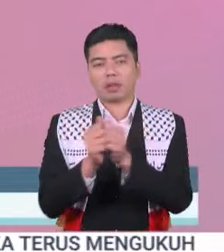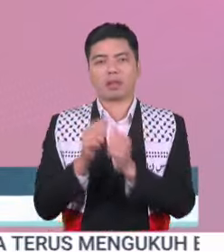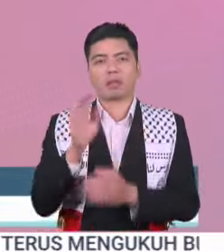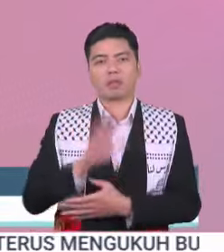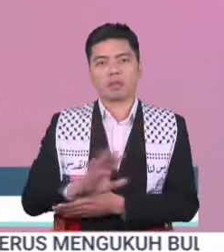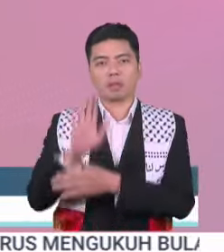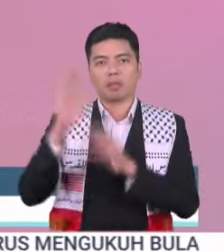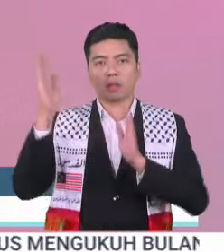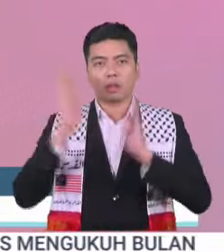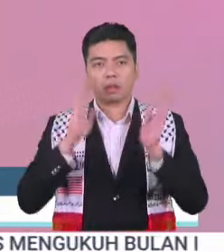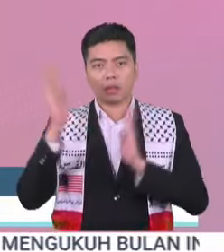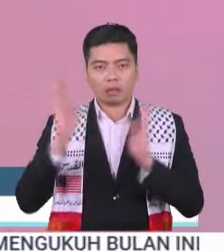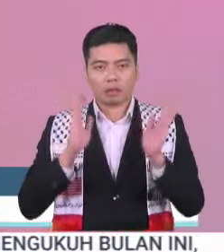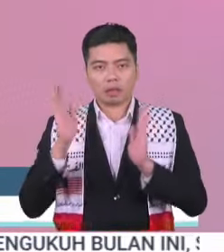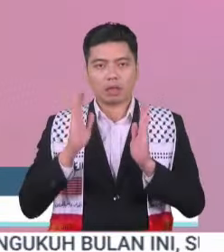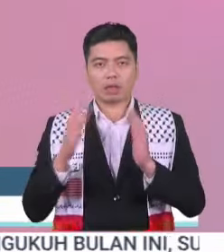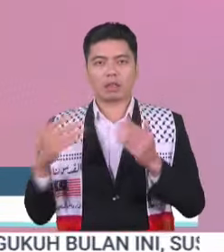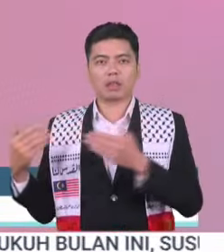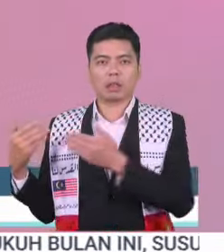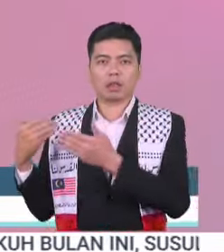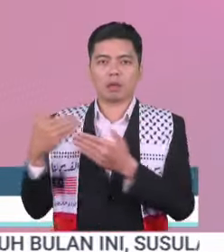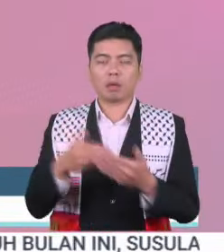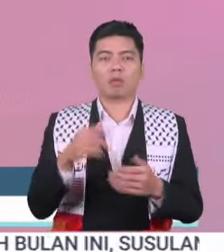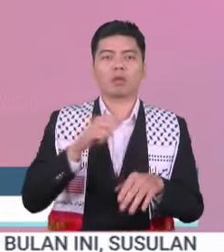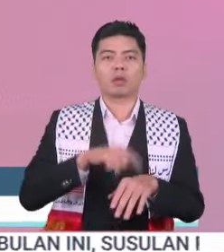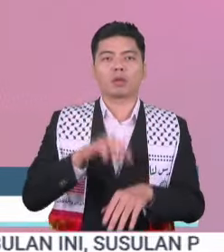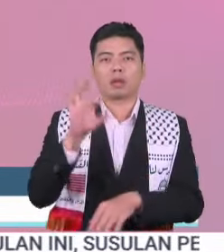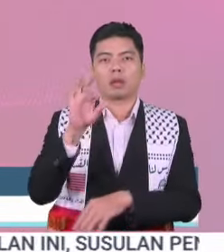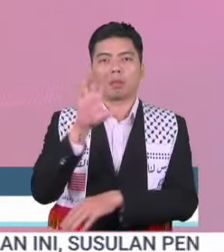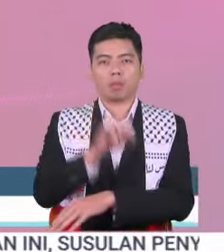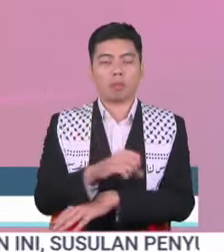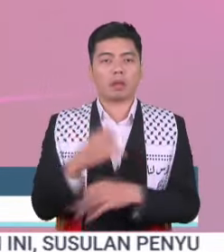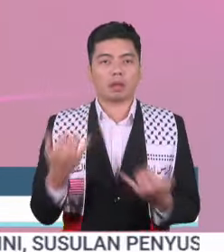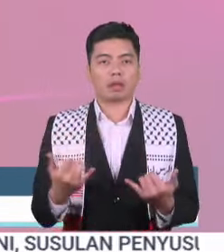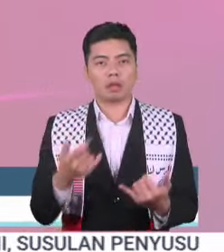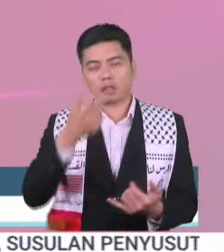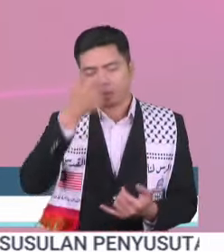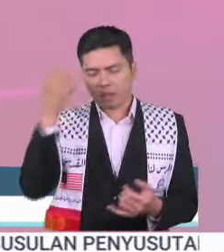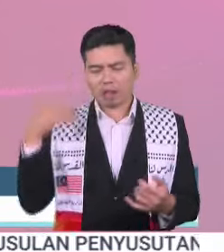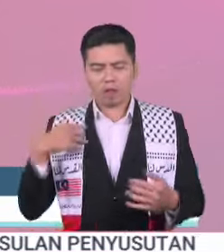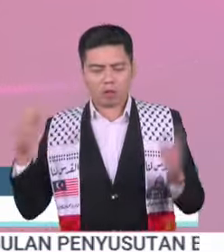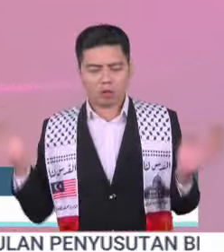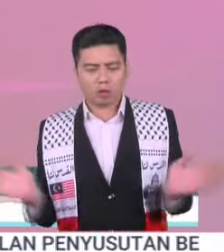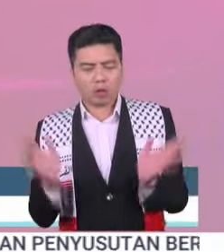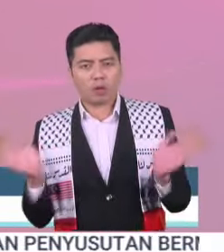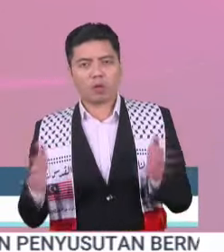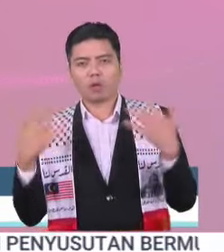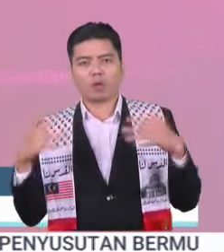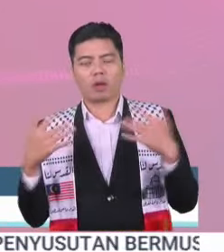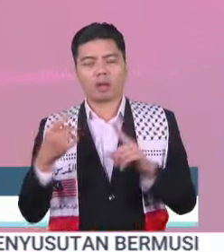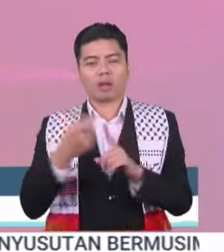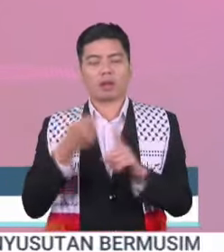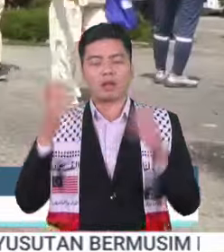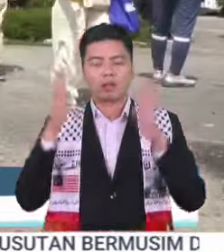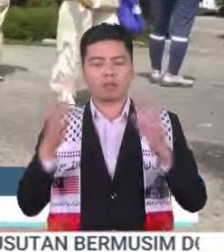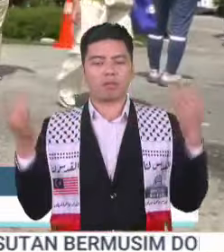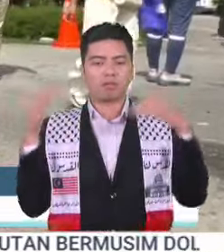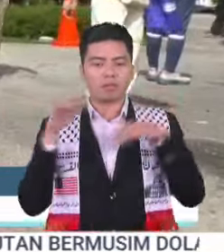Jalil dilanjutkan sehingga 9 malam ini disebabkan sambutan menggalakkan daripada pengunjung.